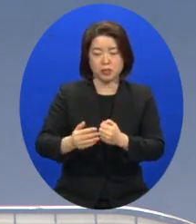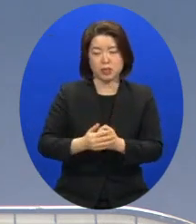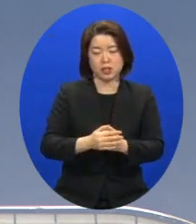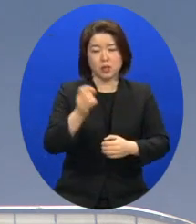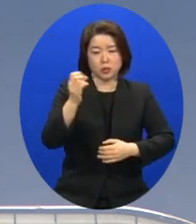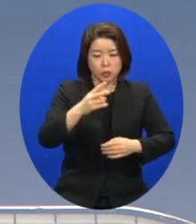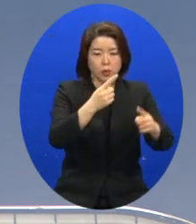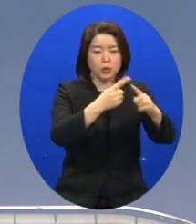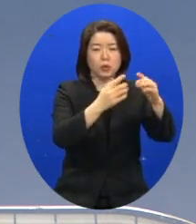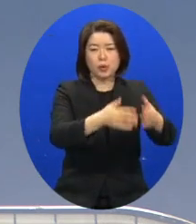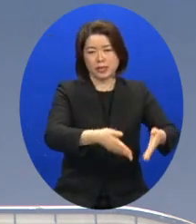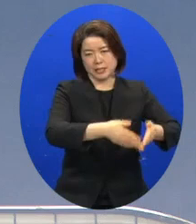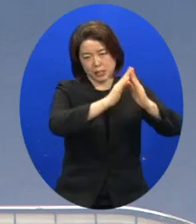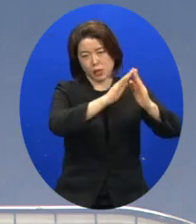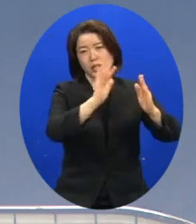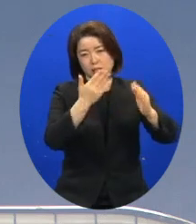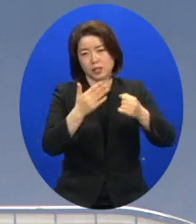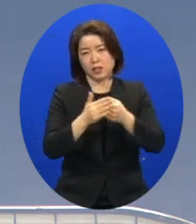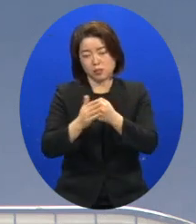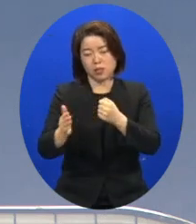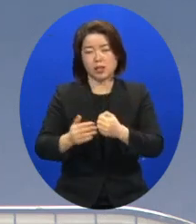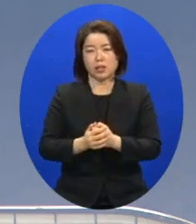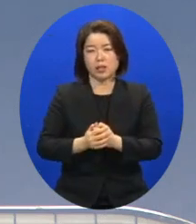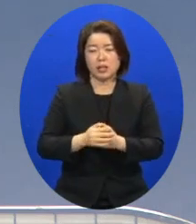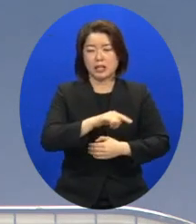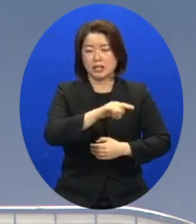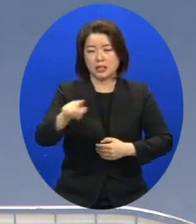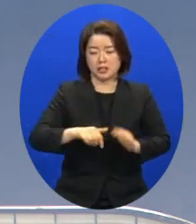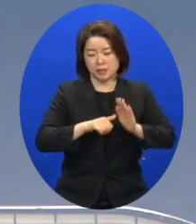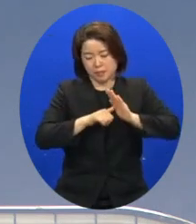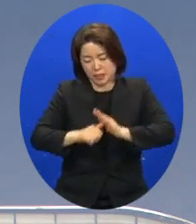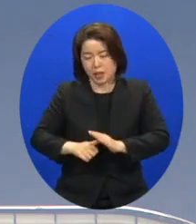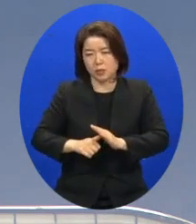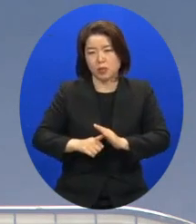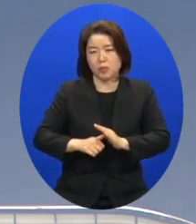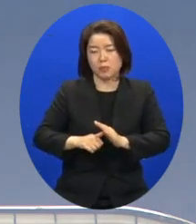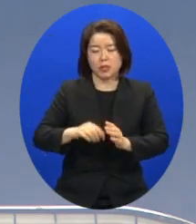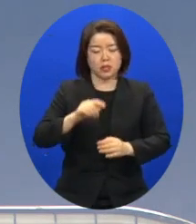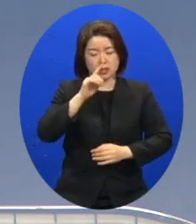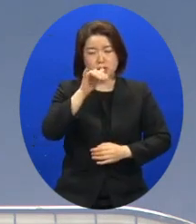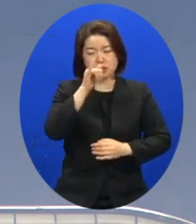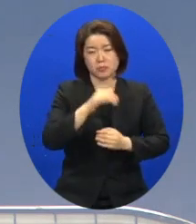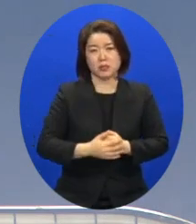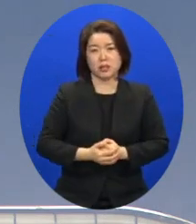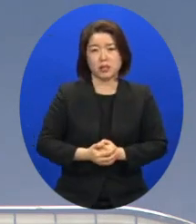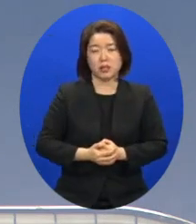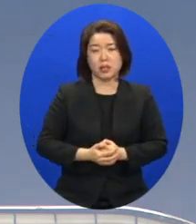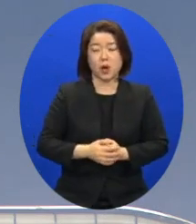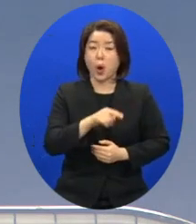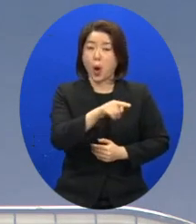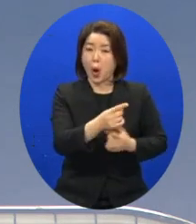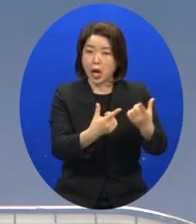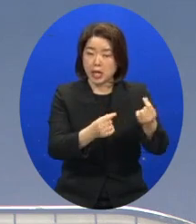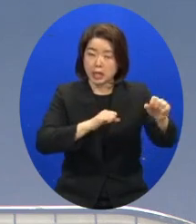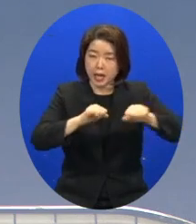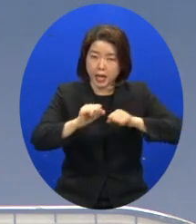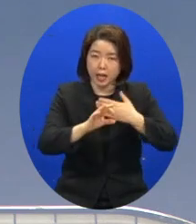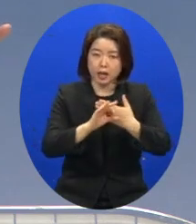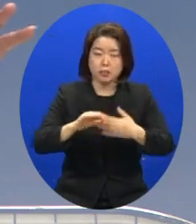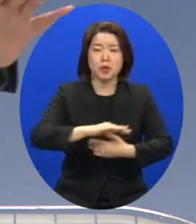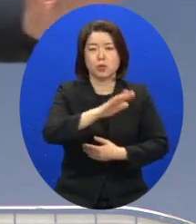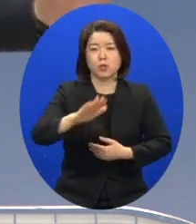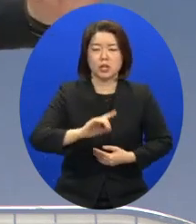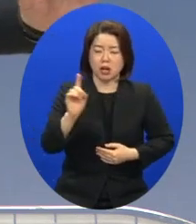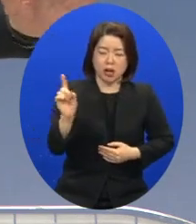때문에 그들은 그렇게 했다는 거예요 우리도 그렇게 하면 어떤